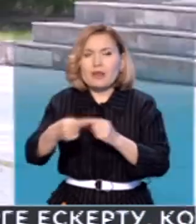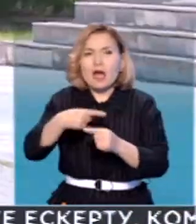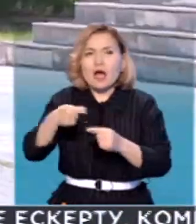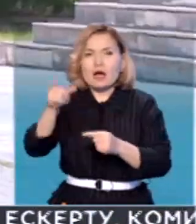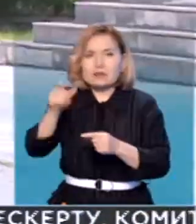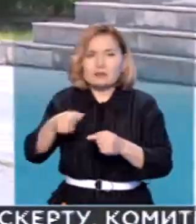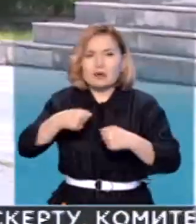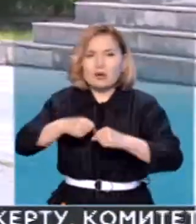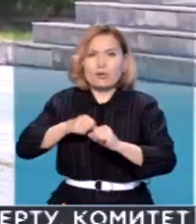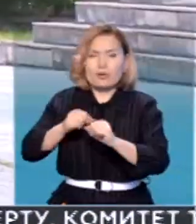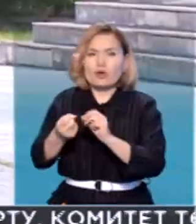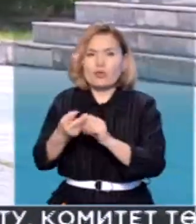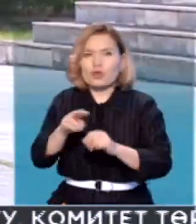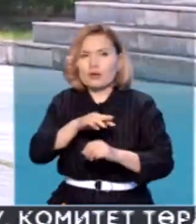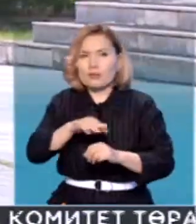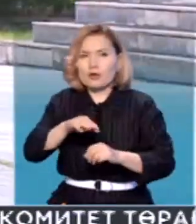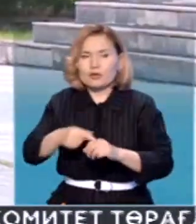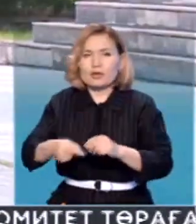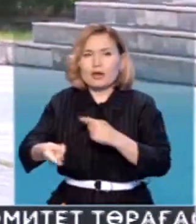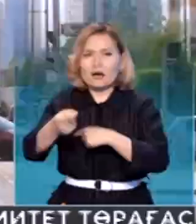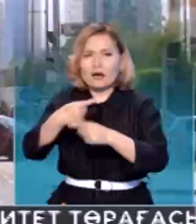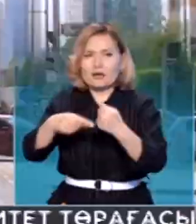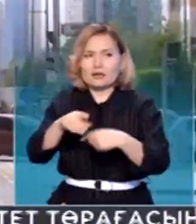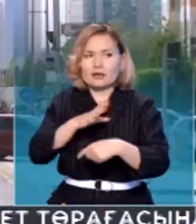оларға 12 миллион теңге қайтарылды.